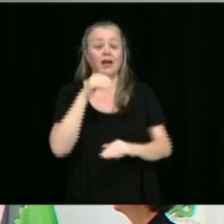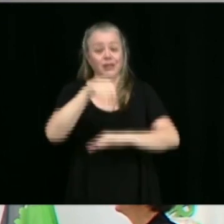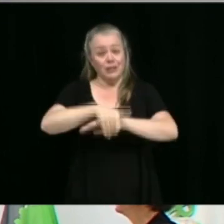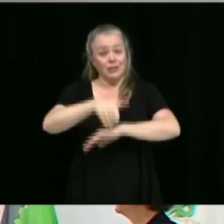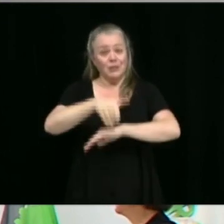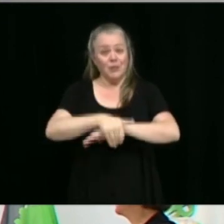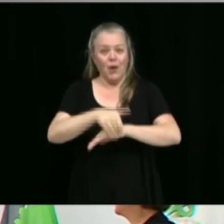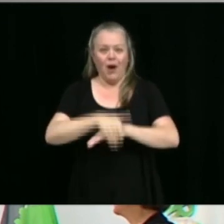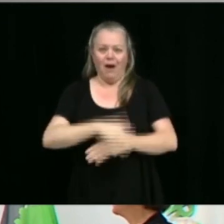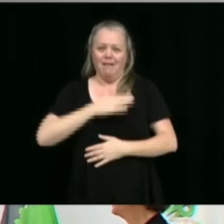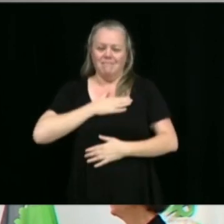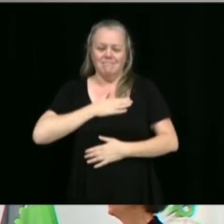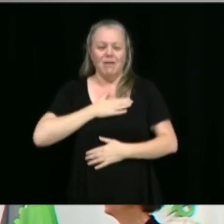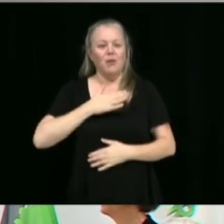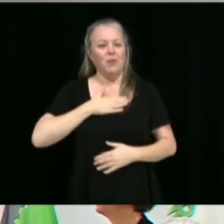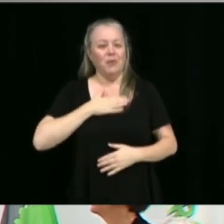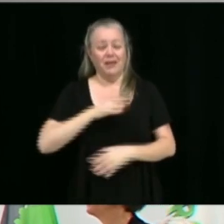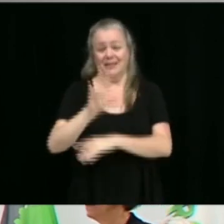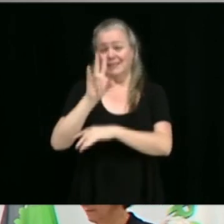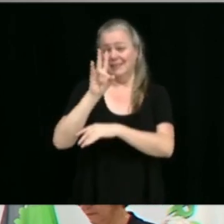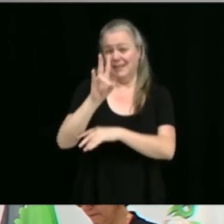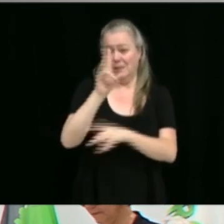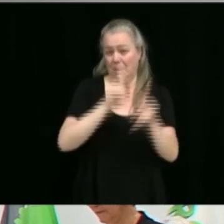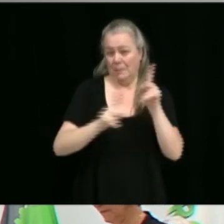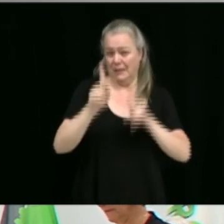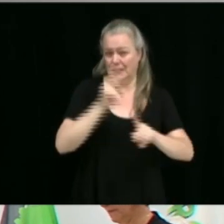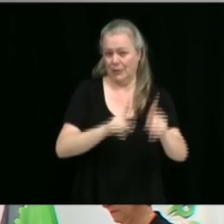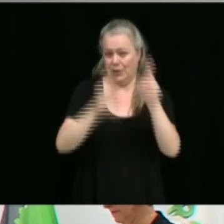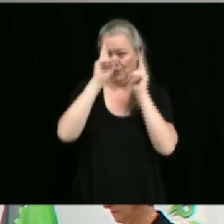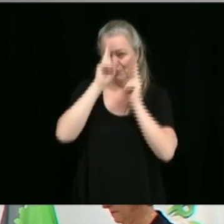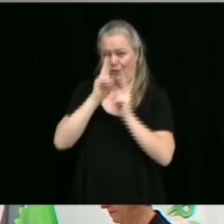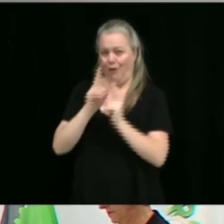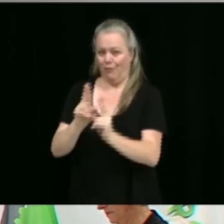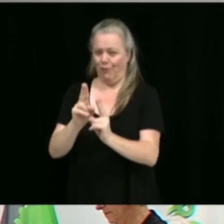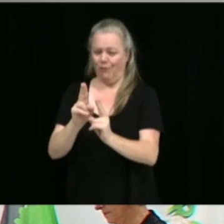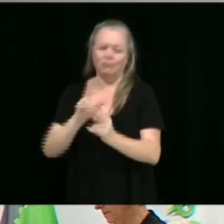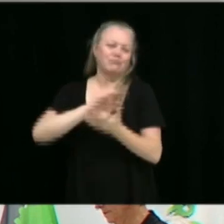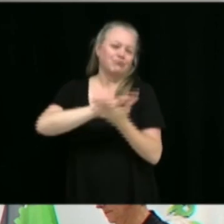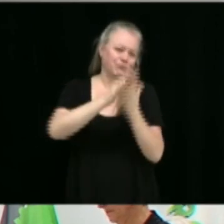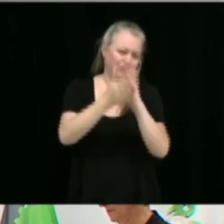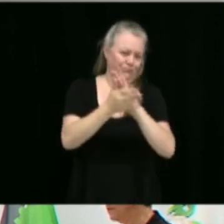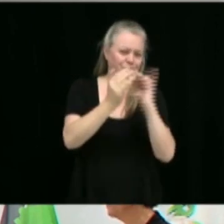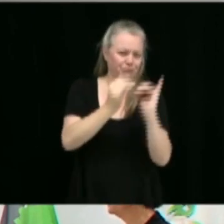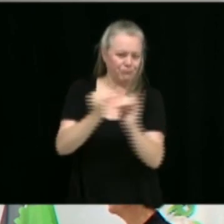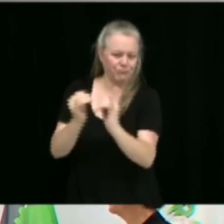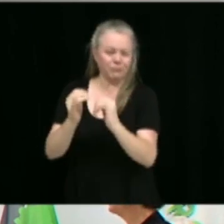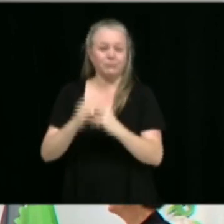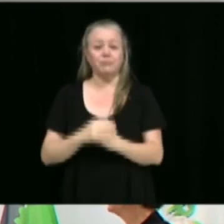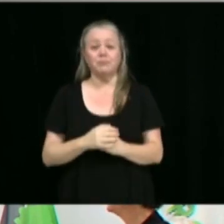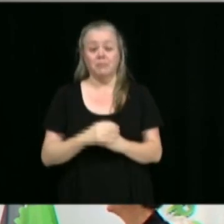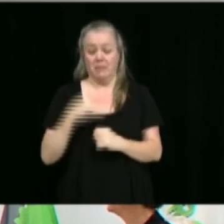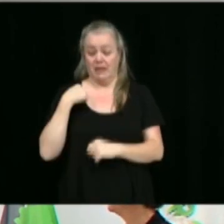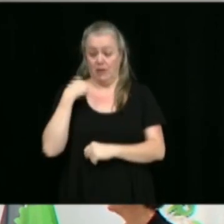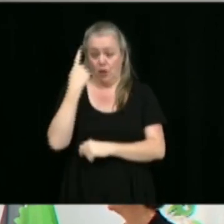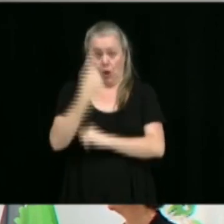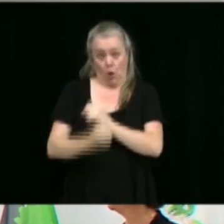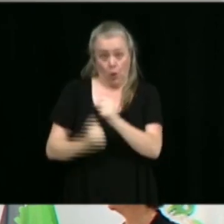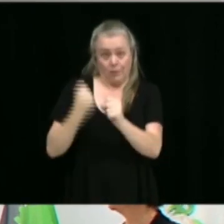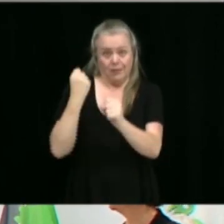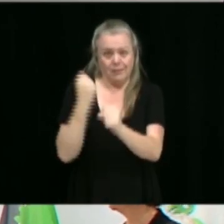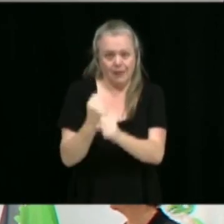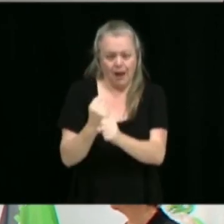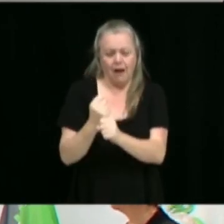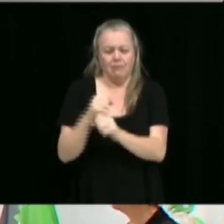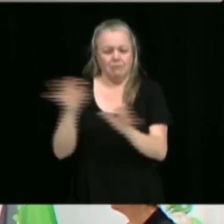7 personnes, 7 entreprises, individus donc, qui se sont démarqués durant la dernière année pour leur dévouement et